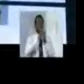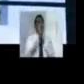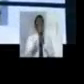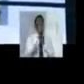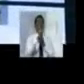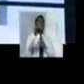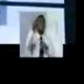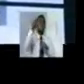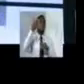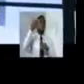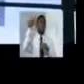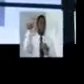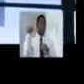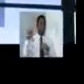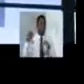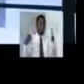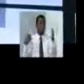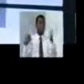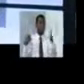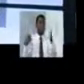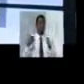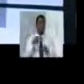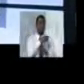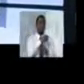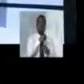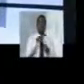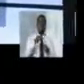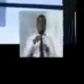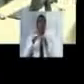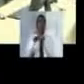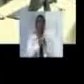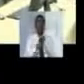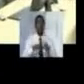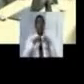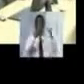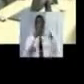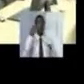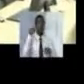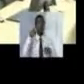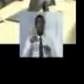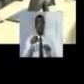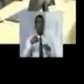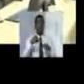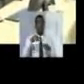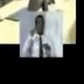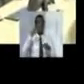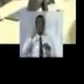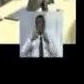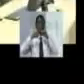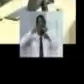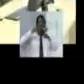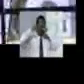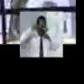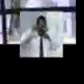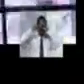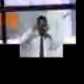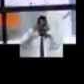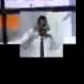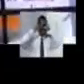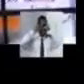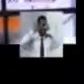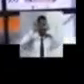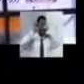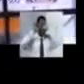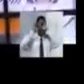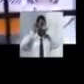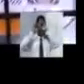de coordination des décisions opérationnelles, CCDO, le pays s'offrait ainsi le nec plus ultra en matière de télésurveillance. Une